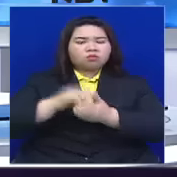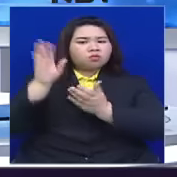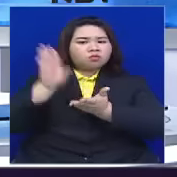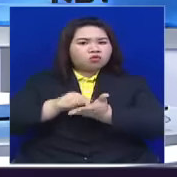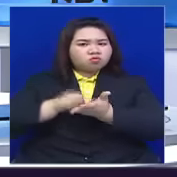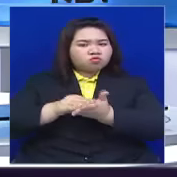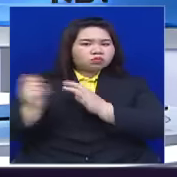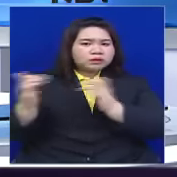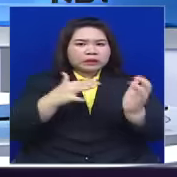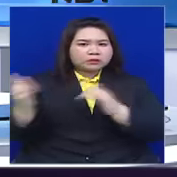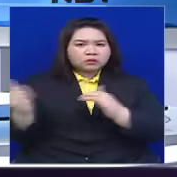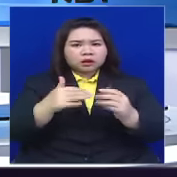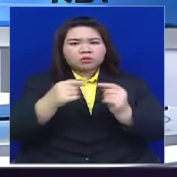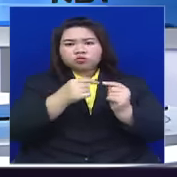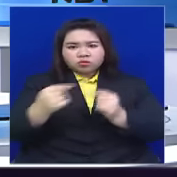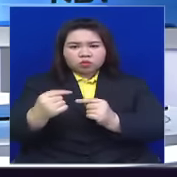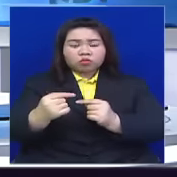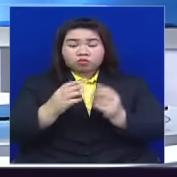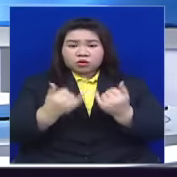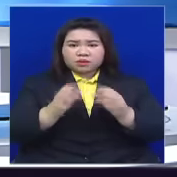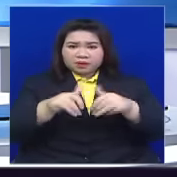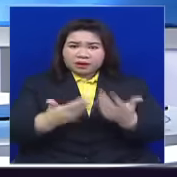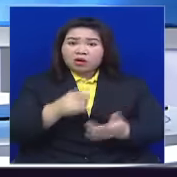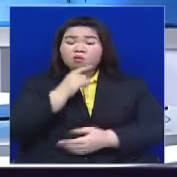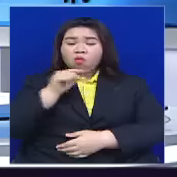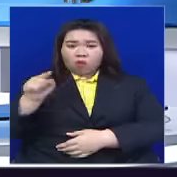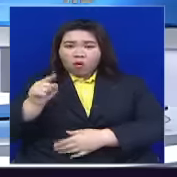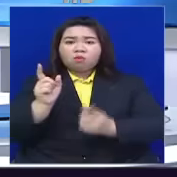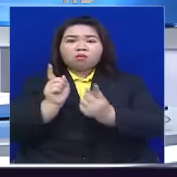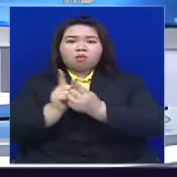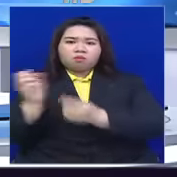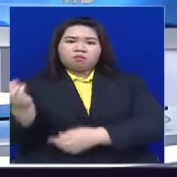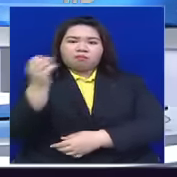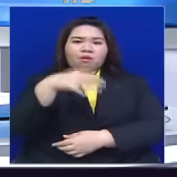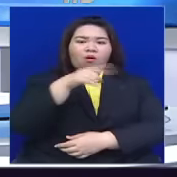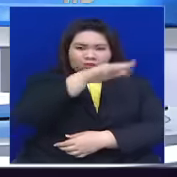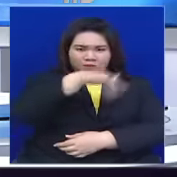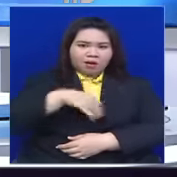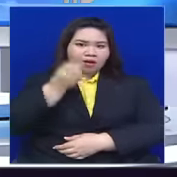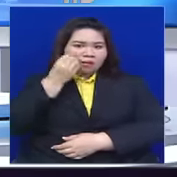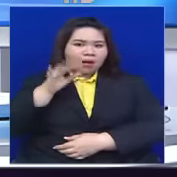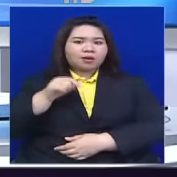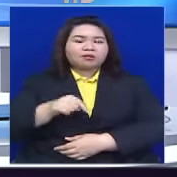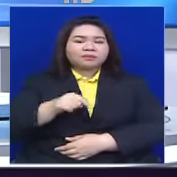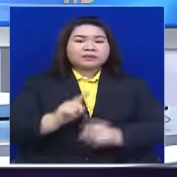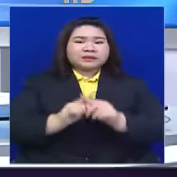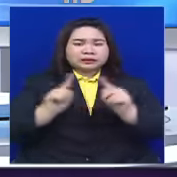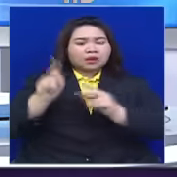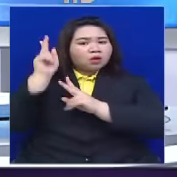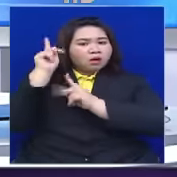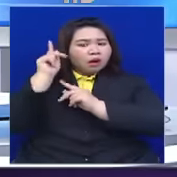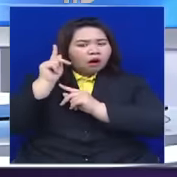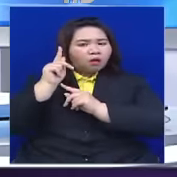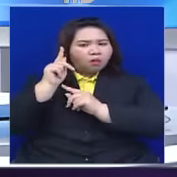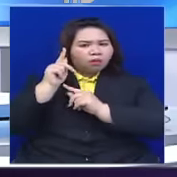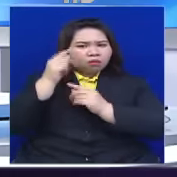ดต่อสอบถามกันอย่างต่อเนื่องนะครับว่าสถานการณ์เป็นยังไงถ้าเกิดฝั่งนี้เจอแล้วก็จะแจ้งอีกฝั่งหนึ่งเพื่อให้เดินทางกลับลงมานะฮะเม ื่ อข้อมูลข่าวสารมีความสับ